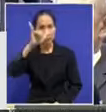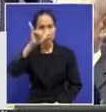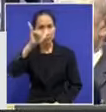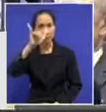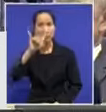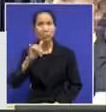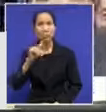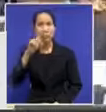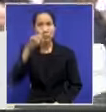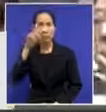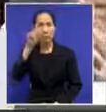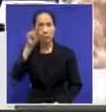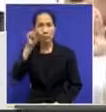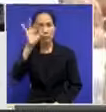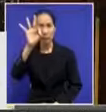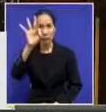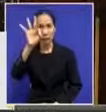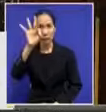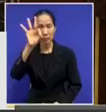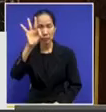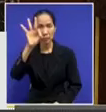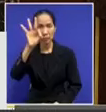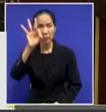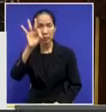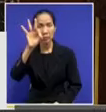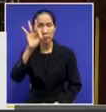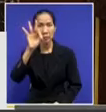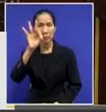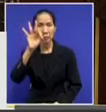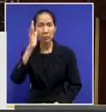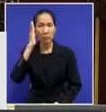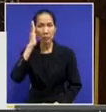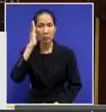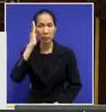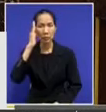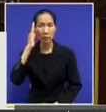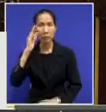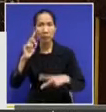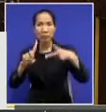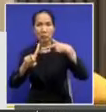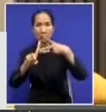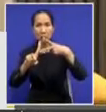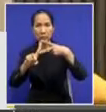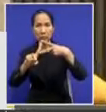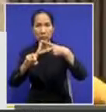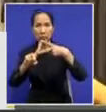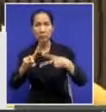ครับ 139นายชำนาญจันทร์เลือง คุณธนาธรจึงรุ่งเรืองกิจ